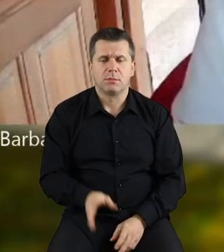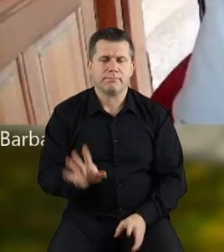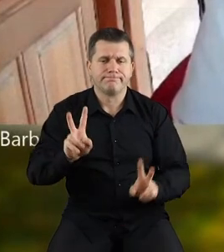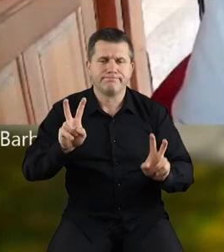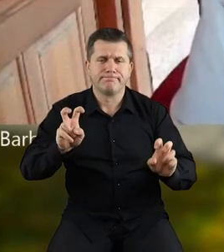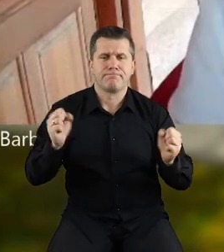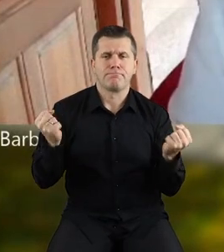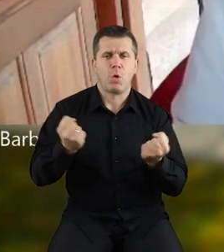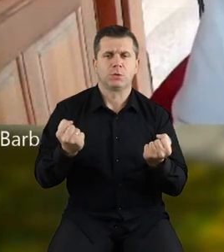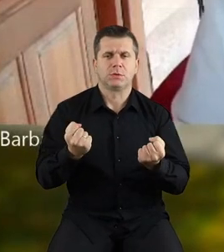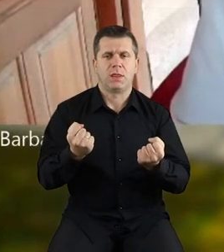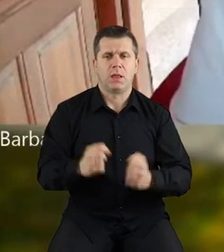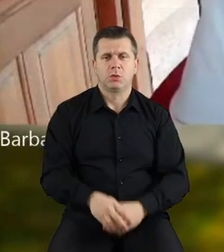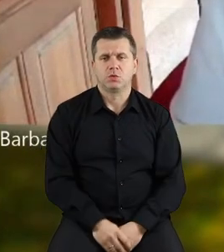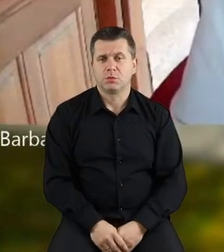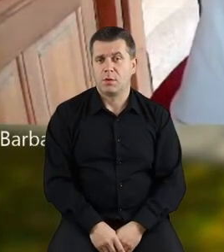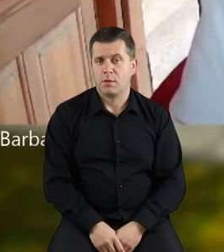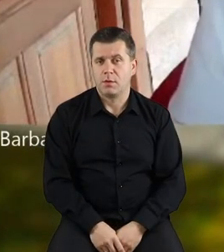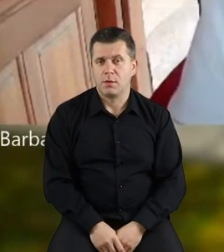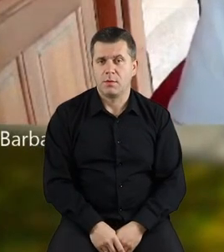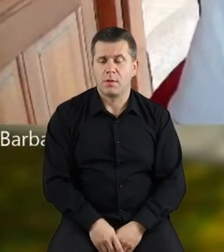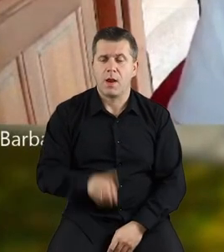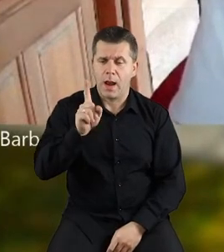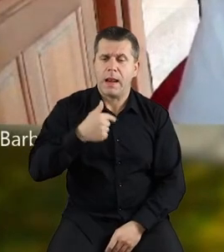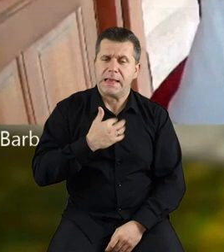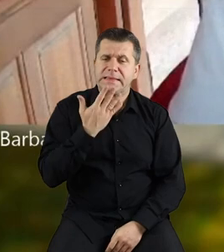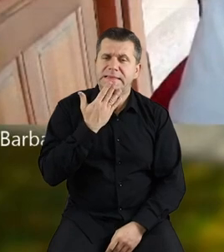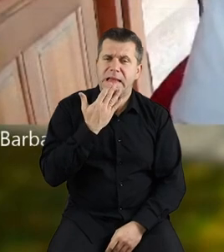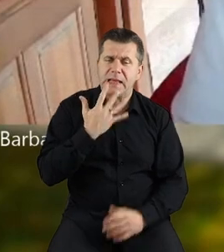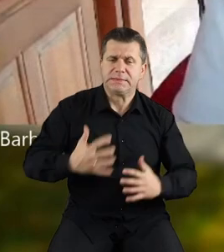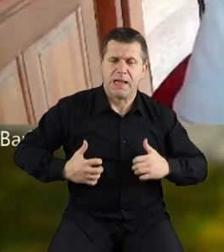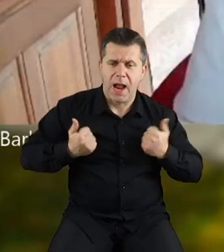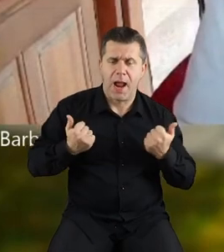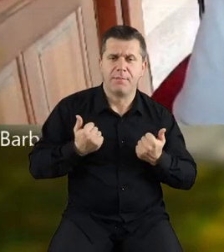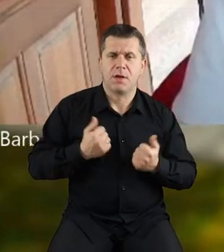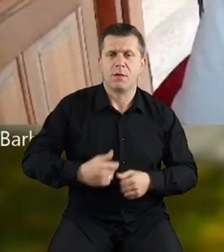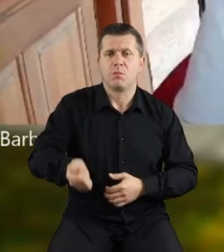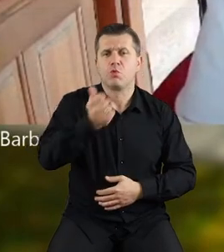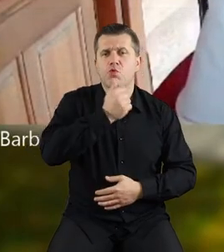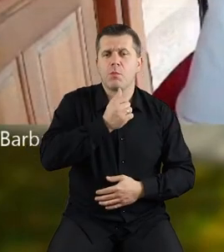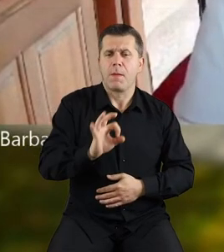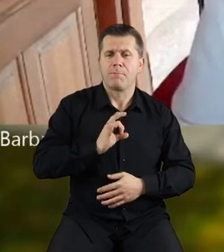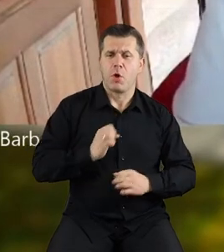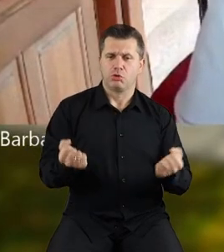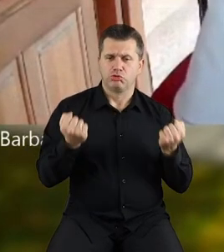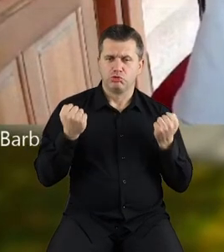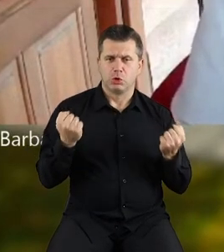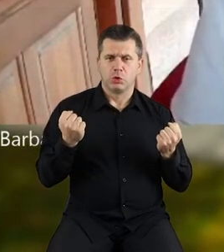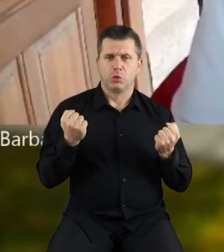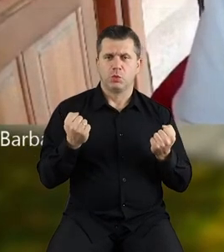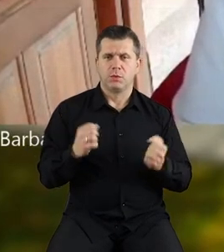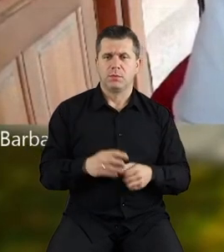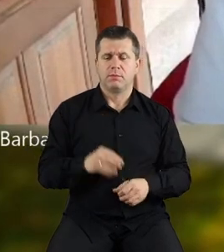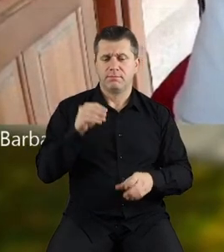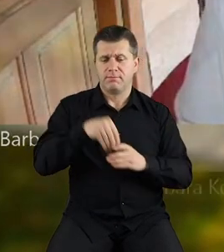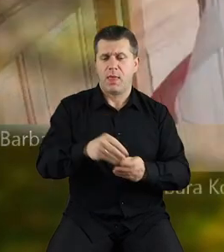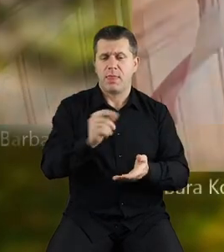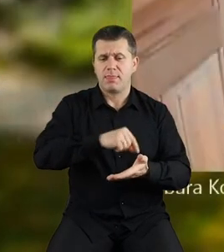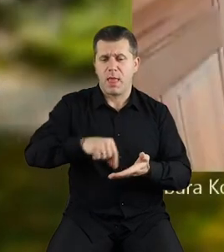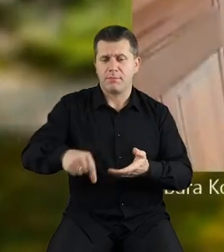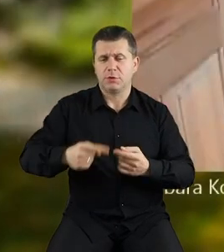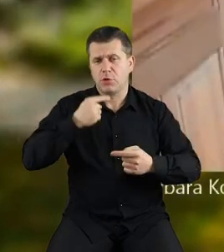i taka mocniejsza. Ale zależało mi na tym, aby spróbować swoich sił